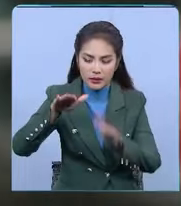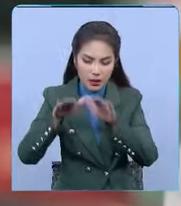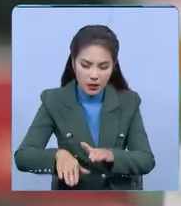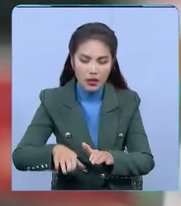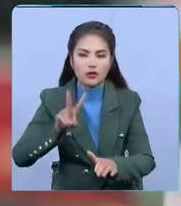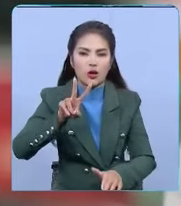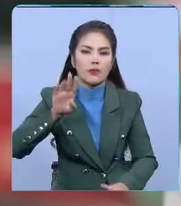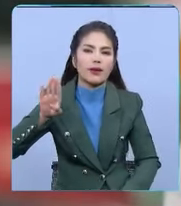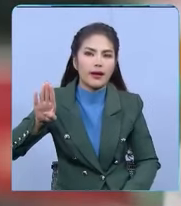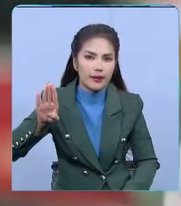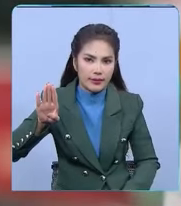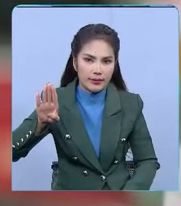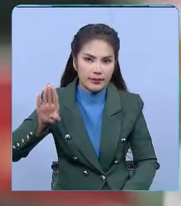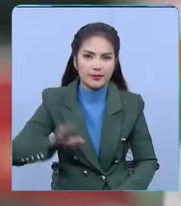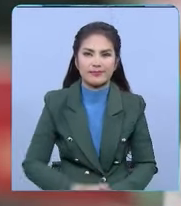50